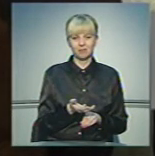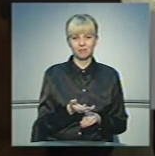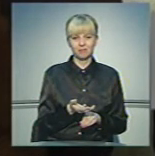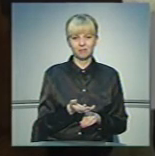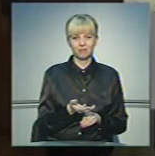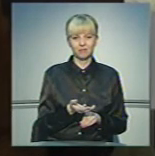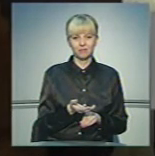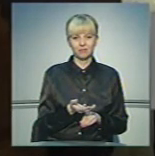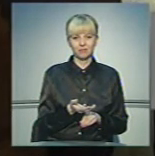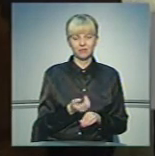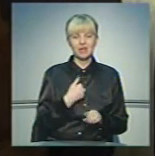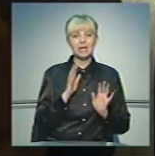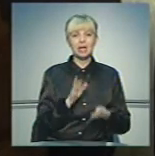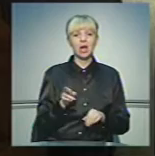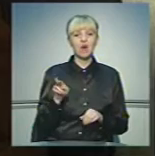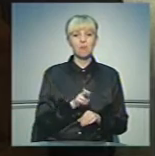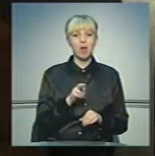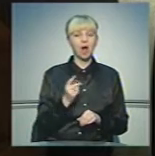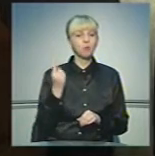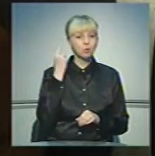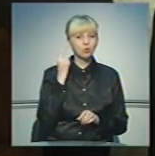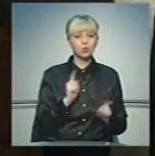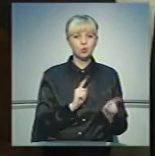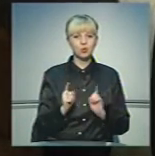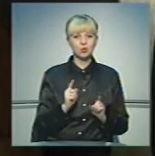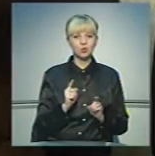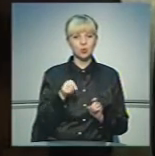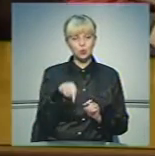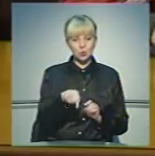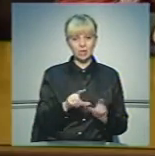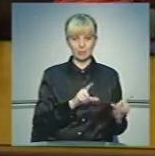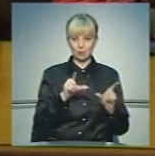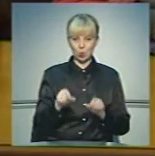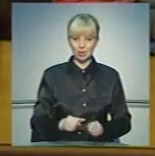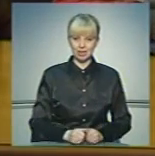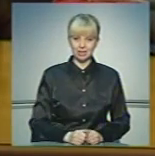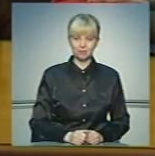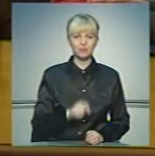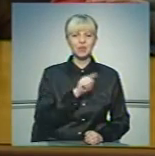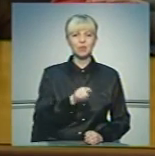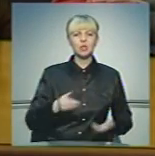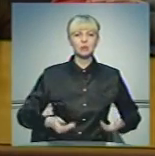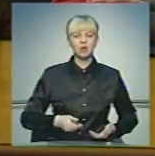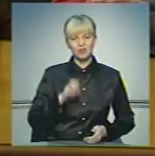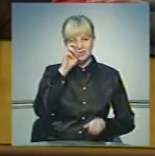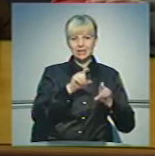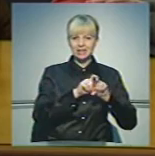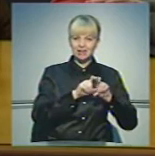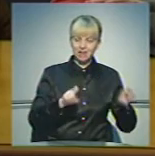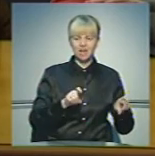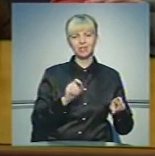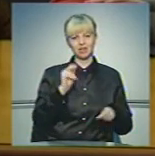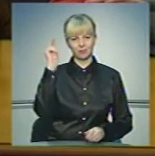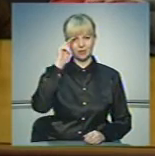тільки в п'ятницю почула, що сюди поїдемо. Вони проживатимуть в інтернатах та